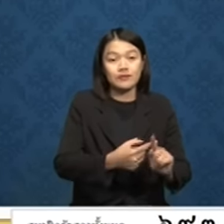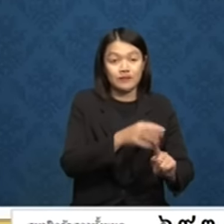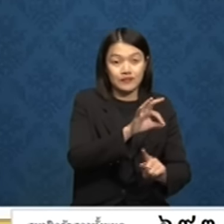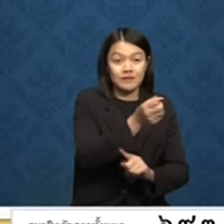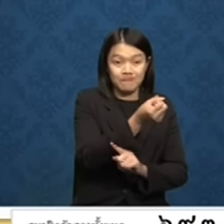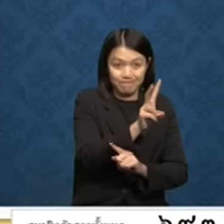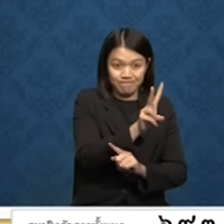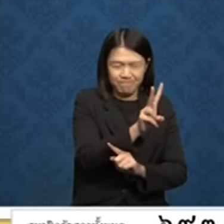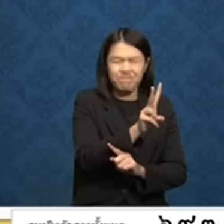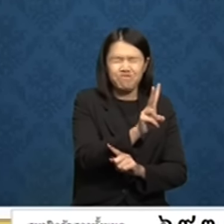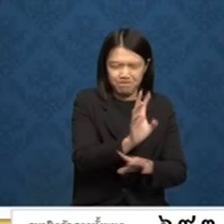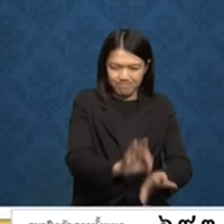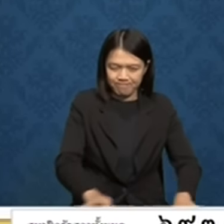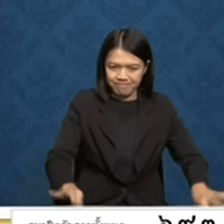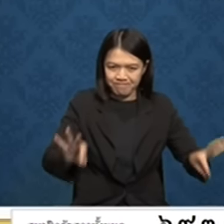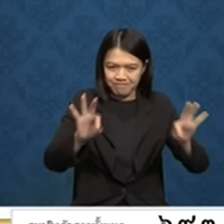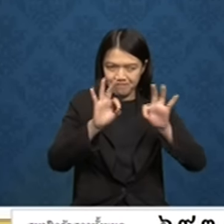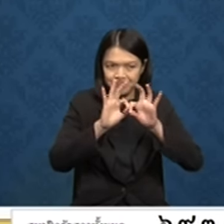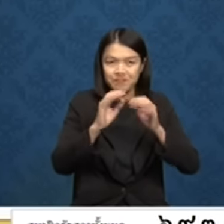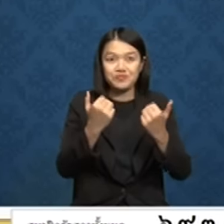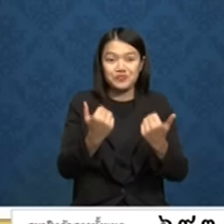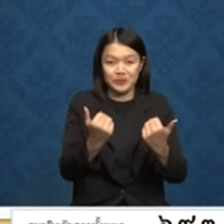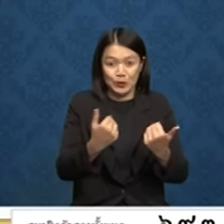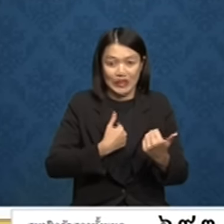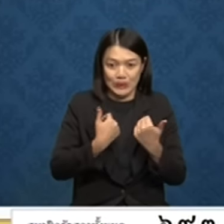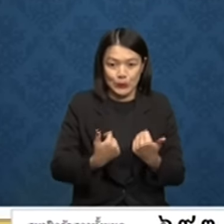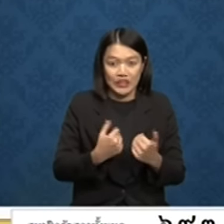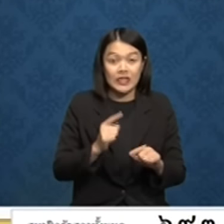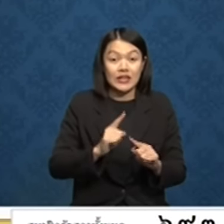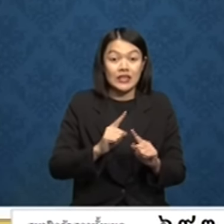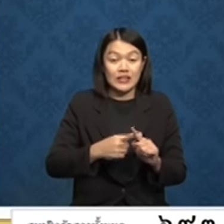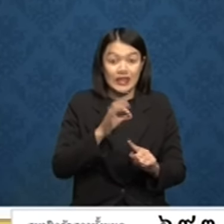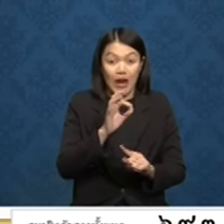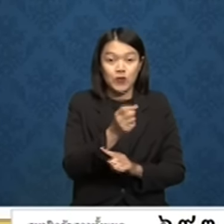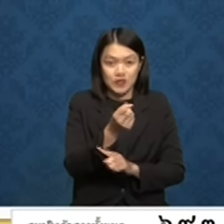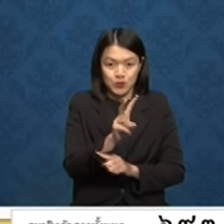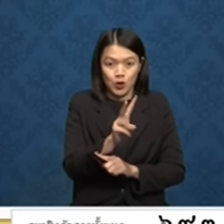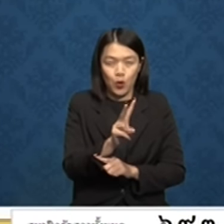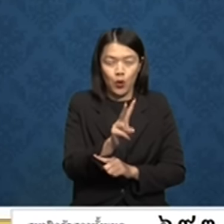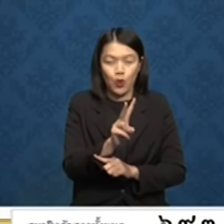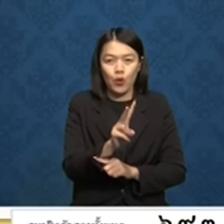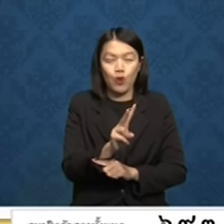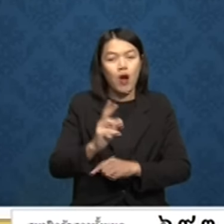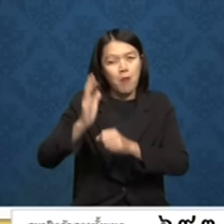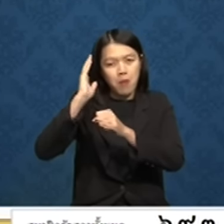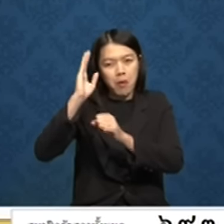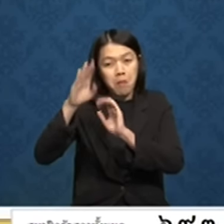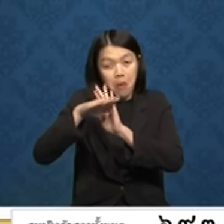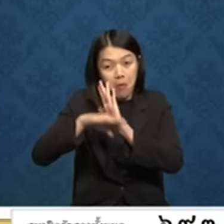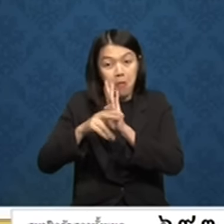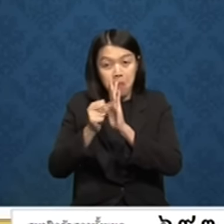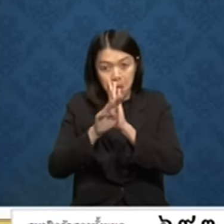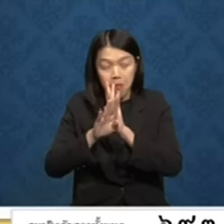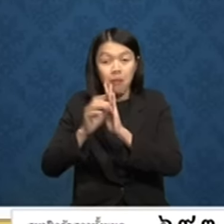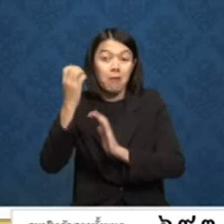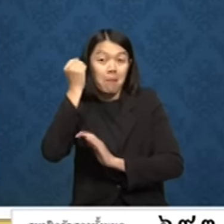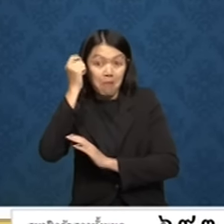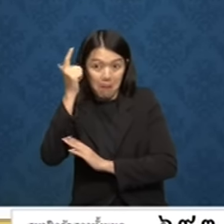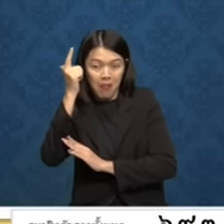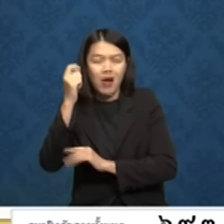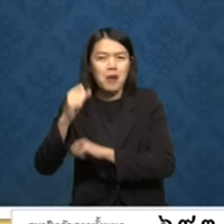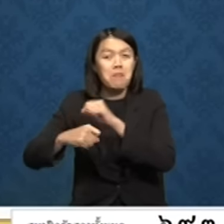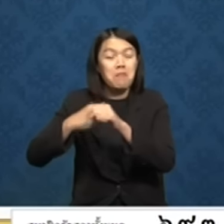ำคัญมากครับวันนี้คือวันที่12กันยาเป็นวันแถลงนโยบายของรัฐบาลแพทองธาร12กันยาเมื่อ10ปี